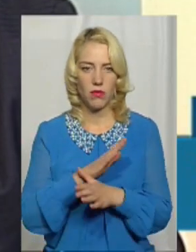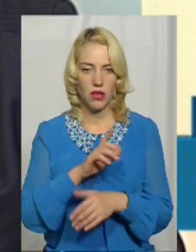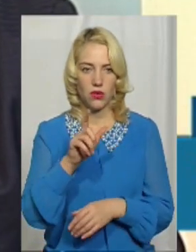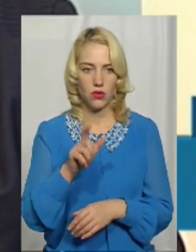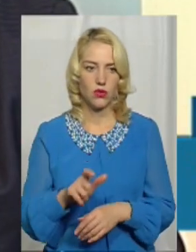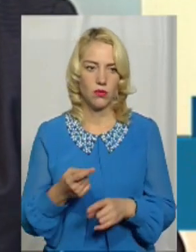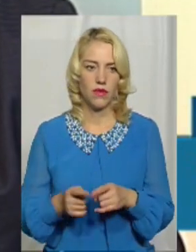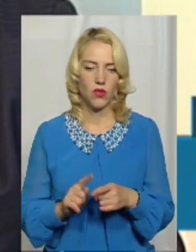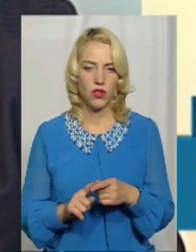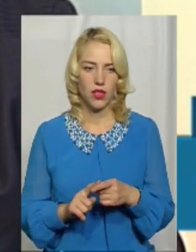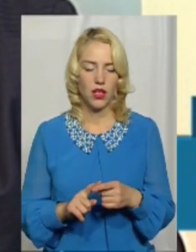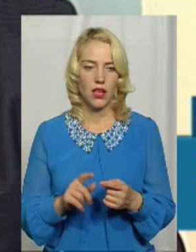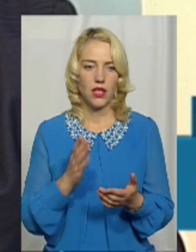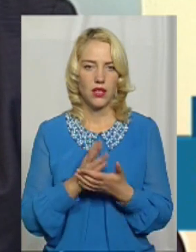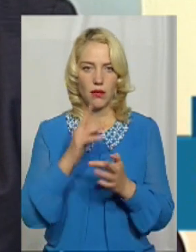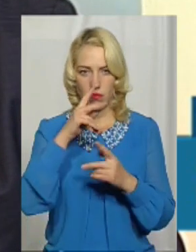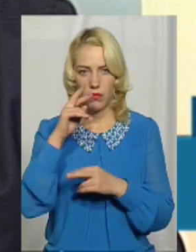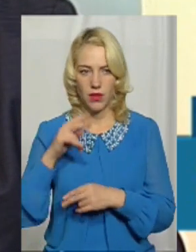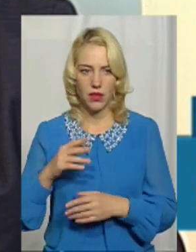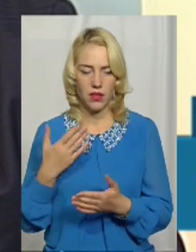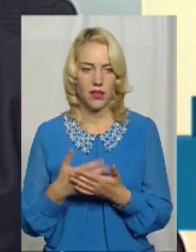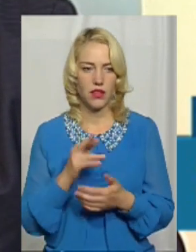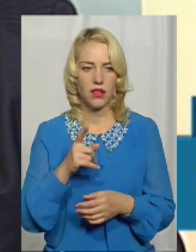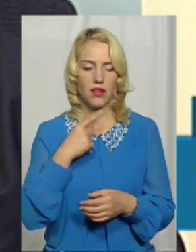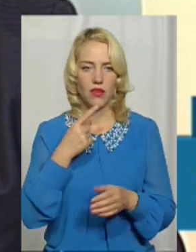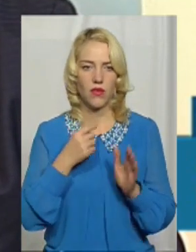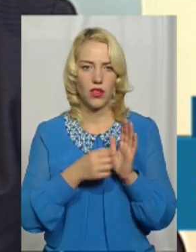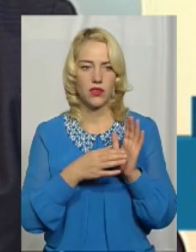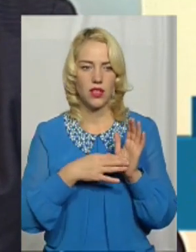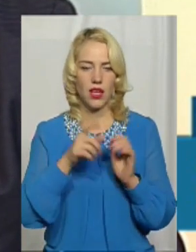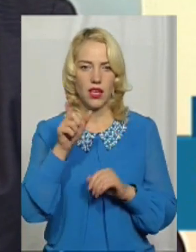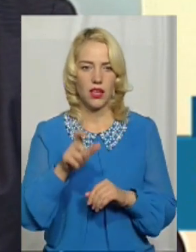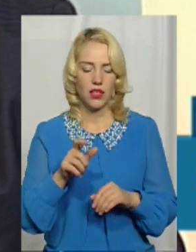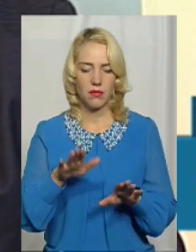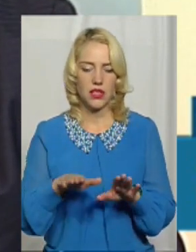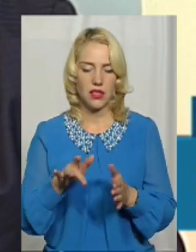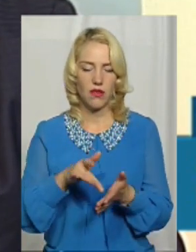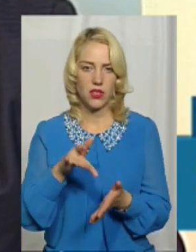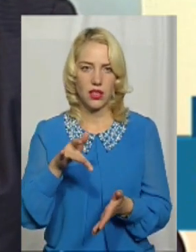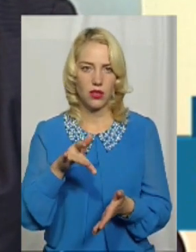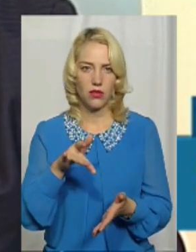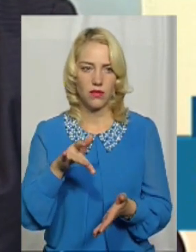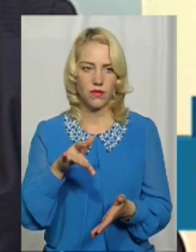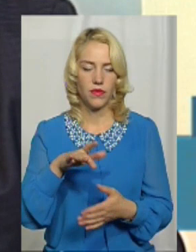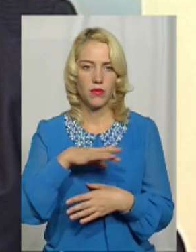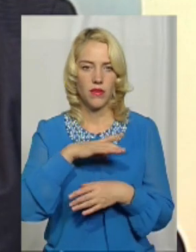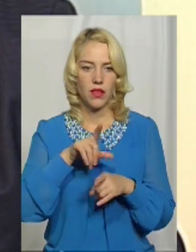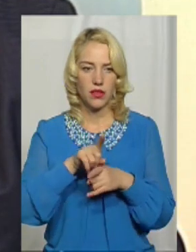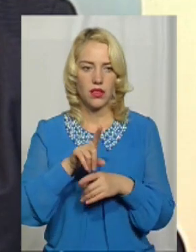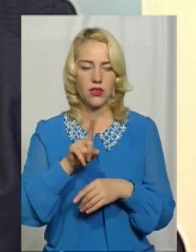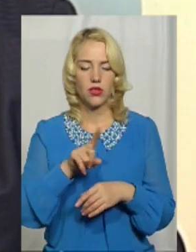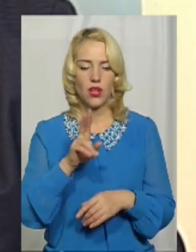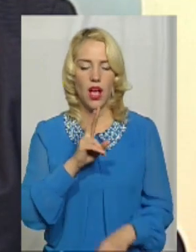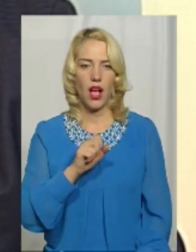особі, не містять помилки. Отак, як і зазначено було клієнтом місцевого центру, буває так, що